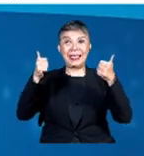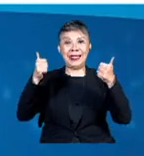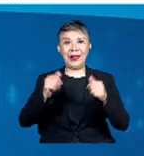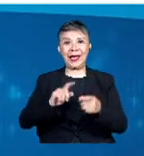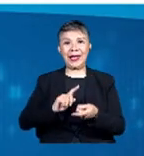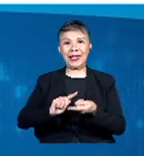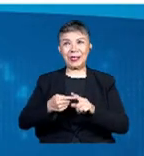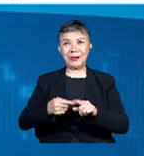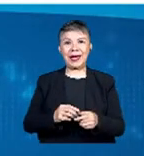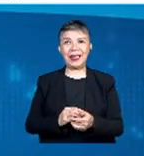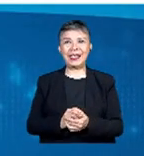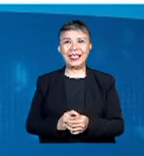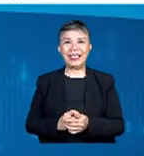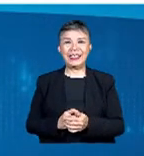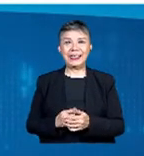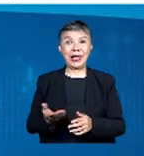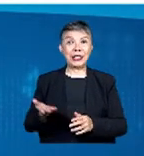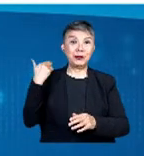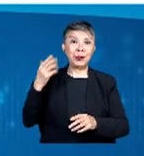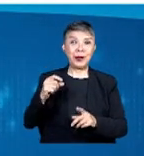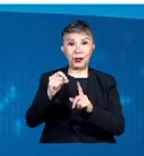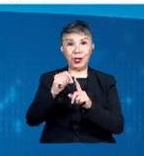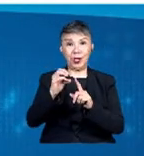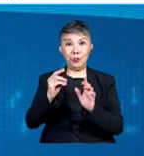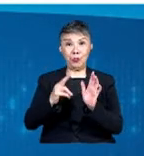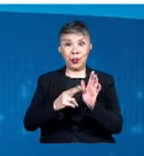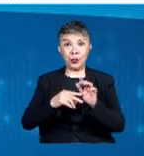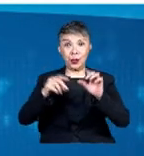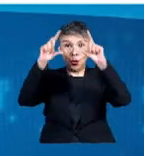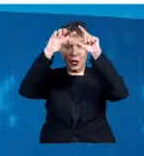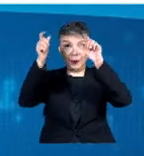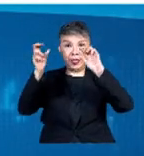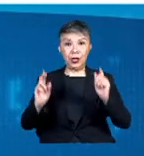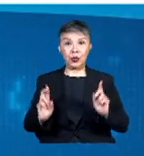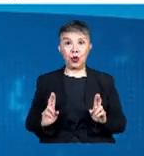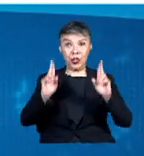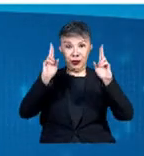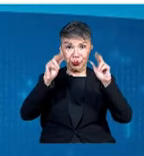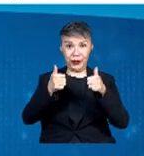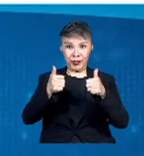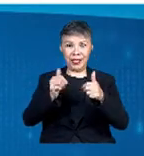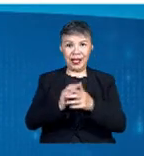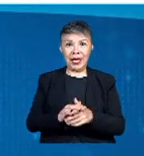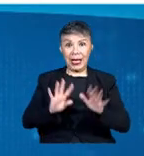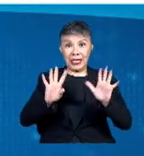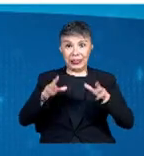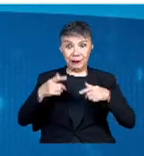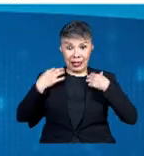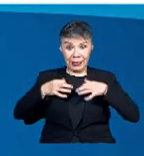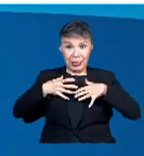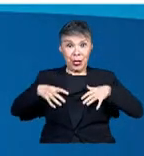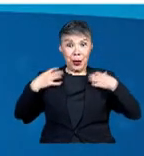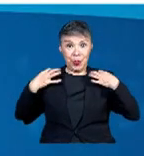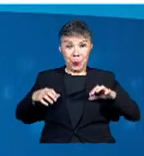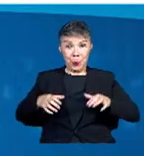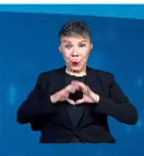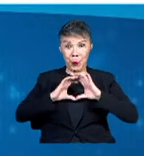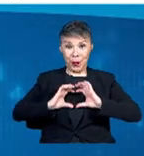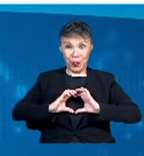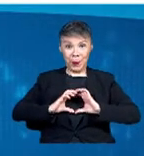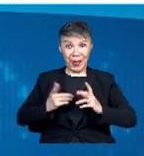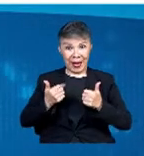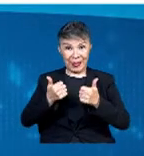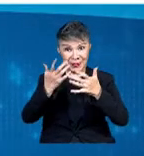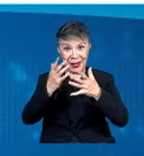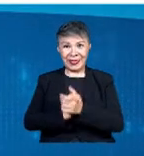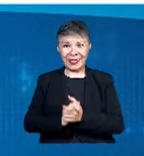oleh teman-teman kita di ajang yang sebelum ini, yaitu di Olimpiade Tokyo ya, Pak Menteri. Ada 9 medali yang saya catat dan juga saya lihat di sini yang ditorehkan